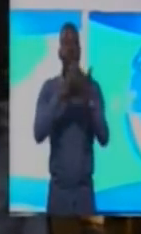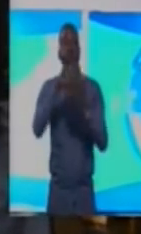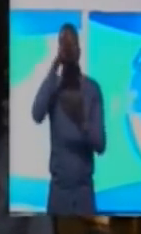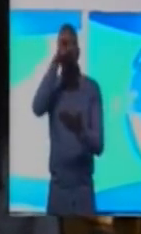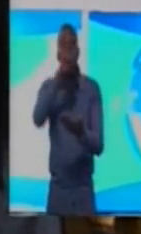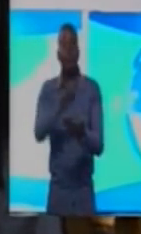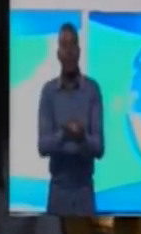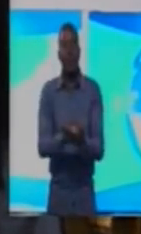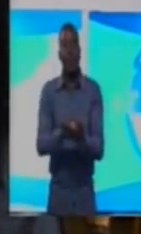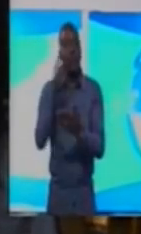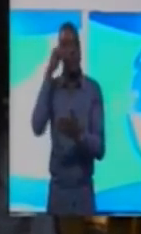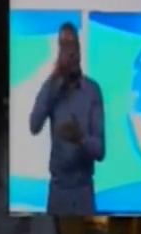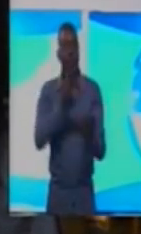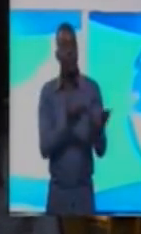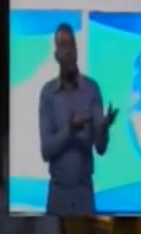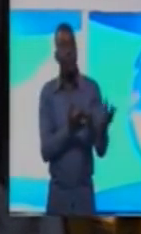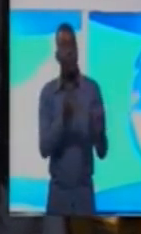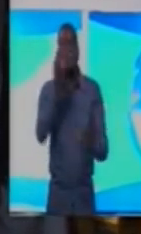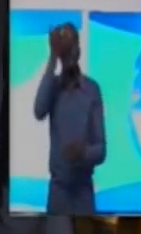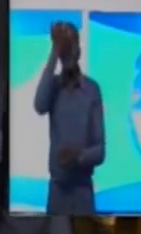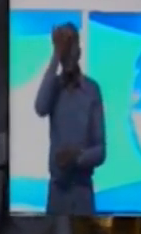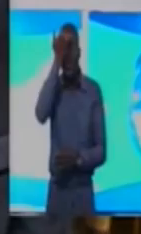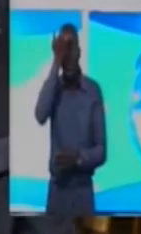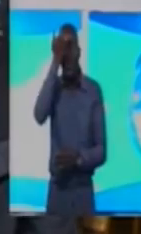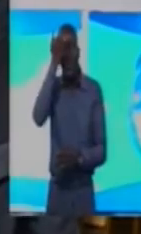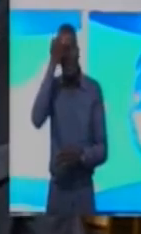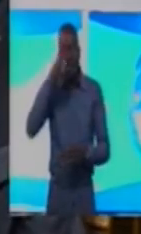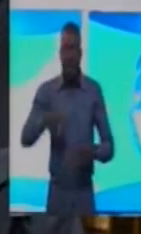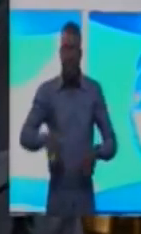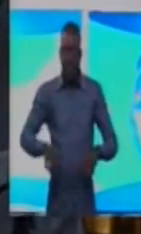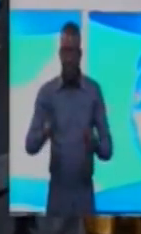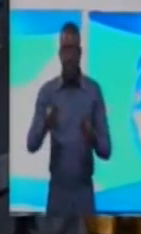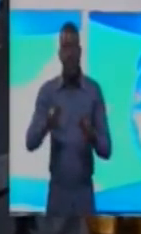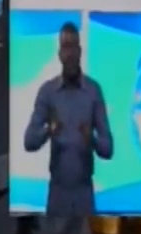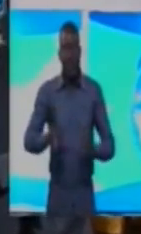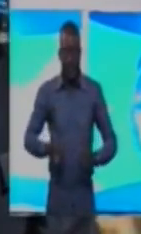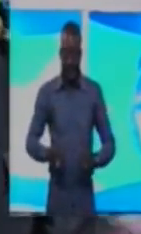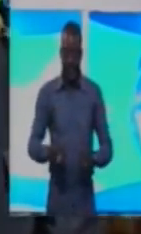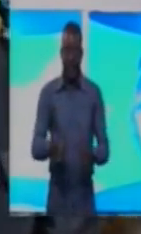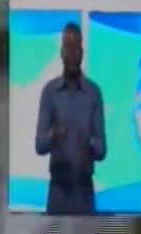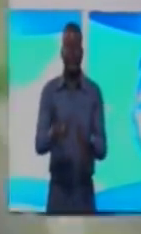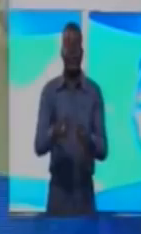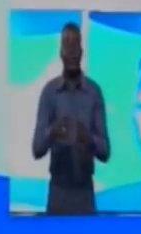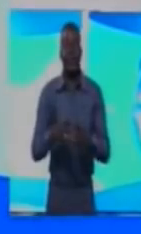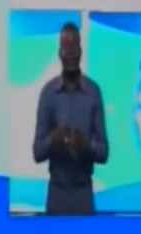les mérites sont en attente d'être reconnus à redoubler d'efforts.